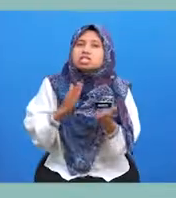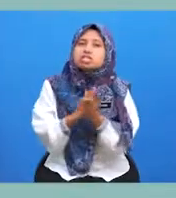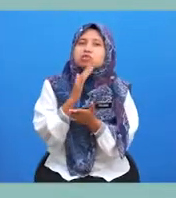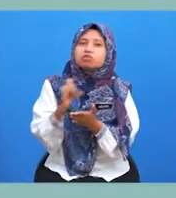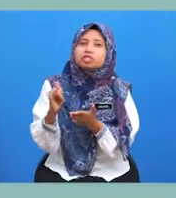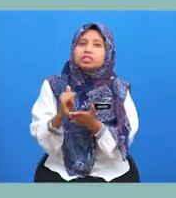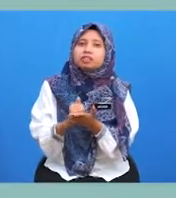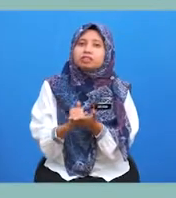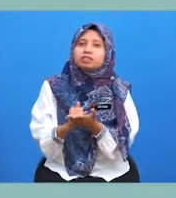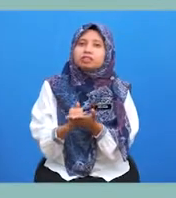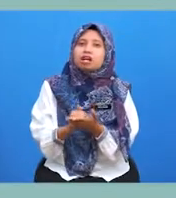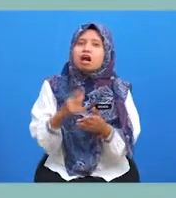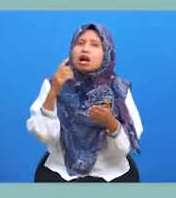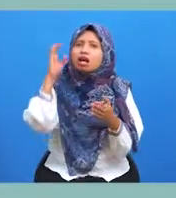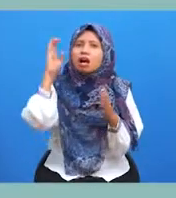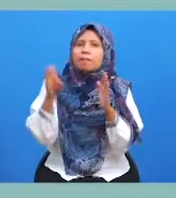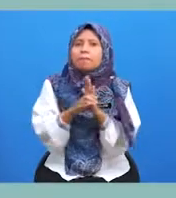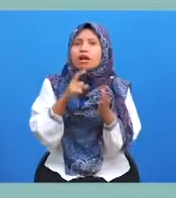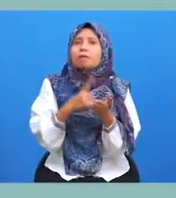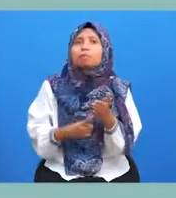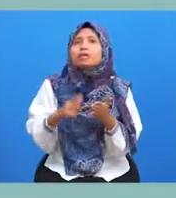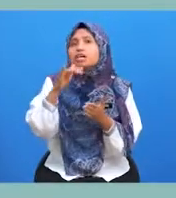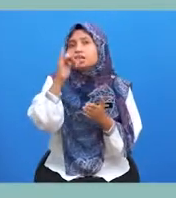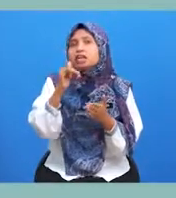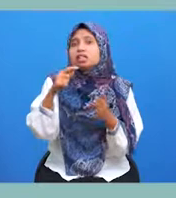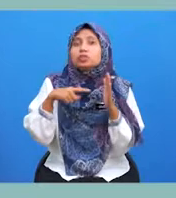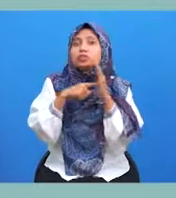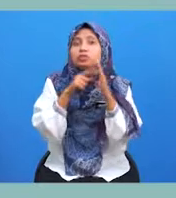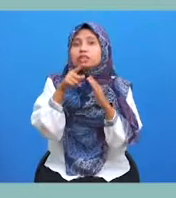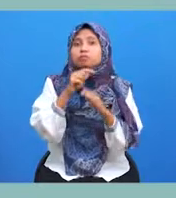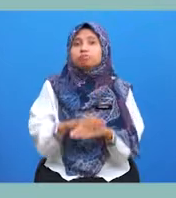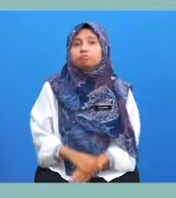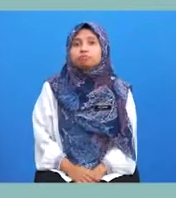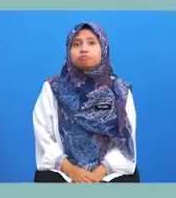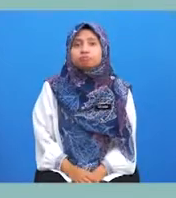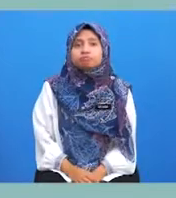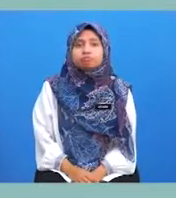Seterusnya, gambar apakah yang ditunjukkan ini, murid-murid?